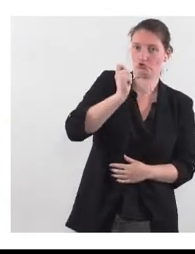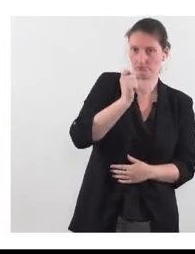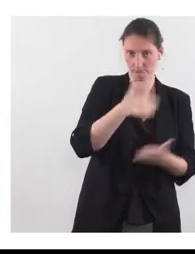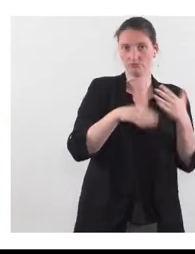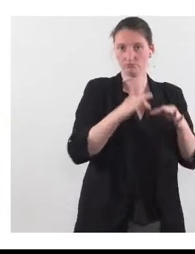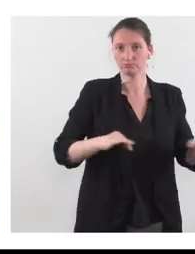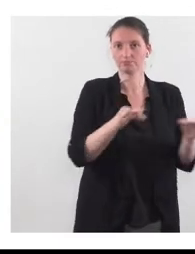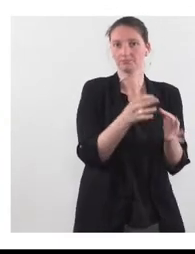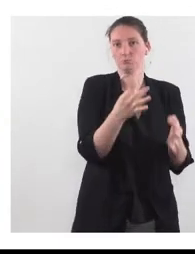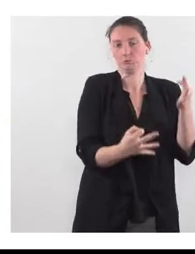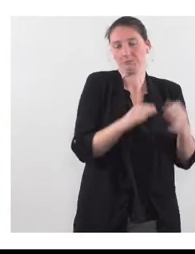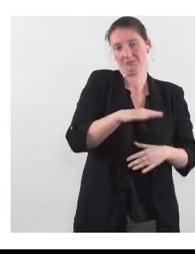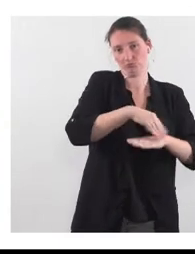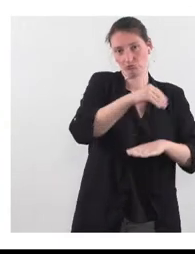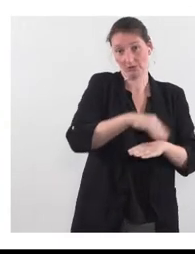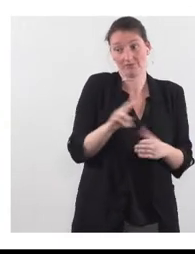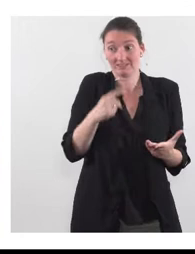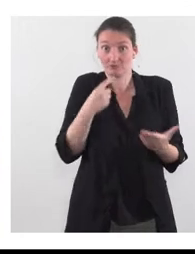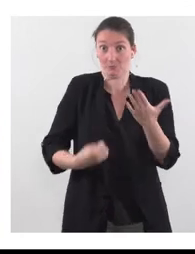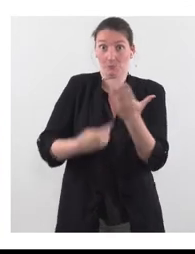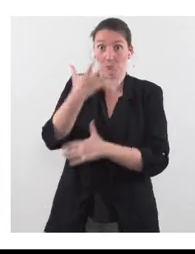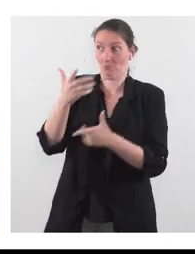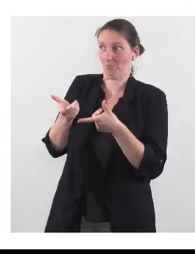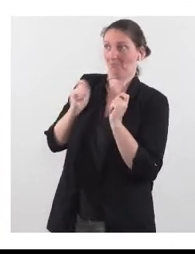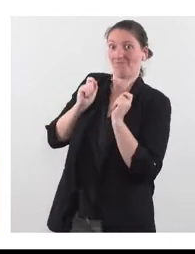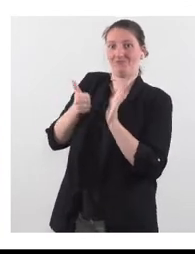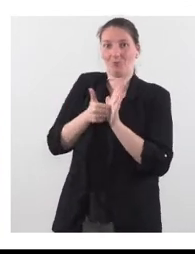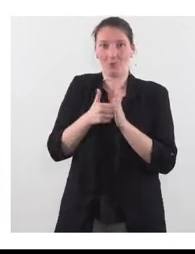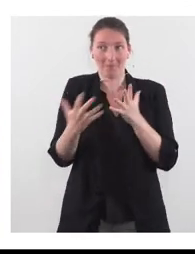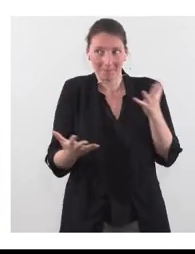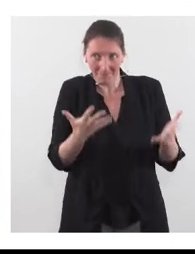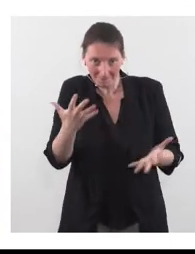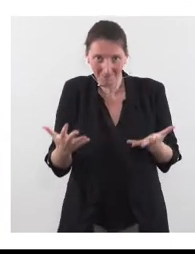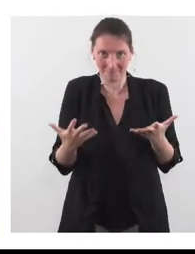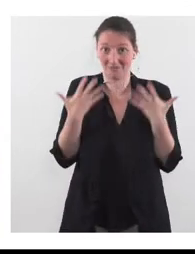encore beaucoup d'expérience dans ce sens, mais je suis ravie d'être ici. C'est très